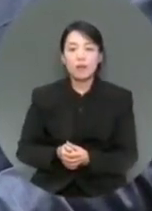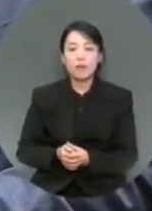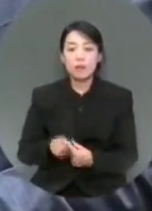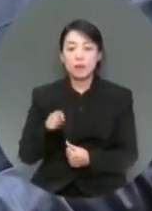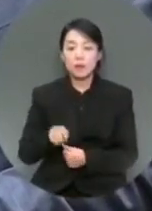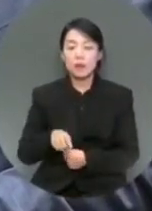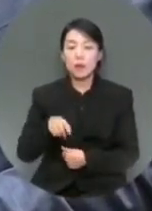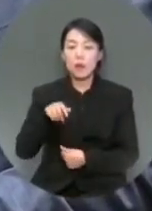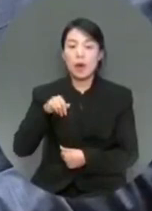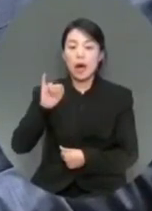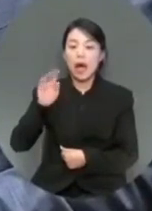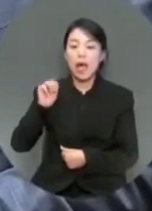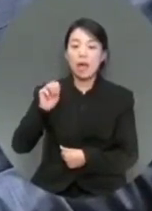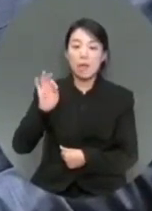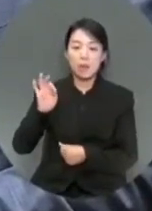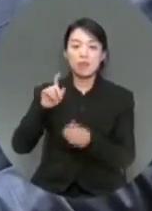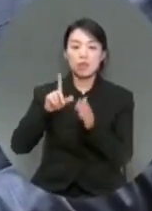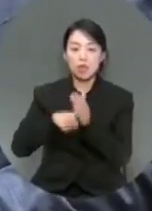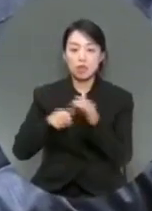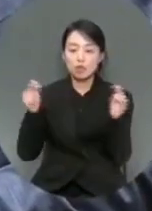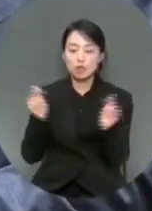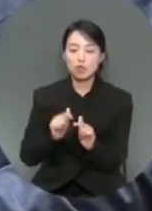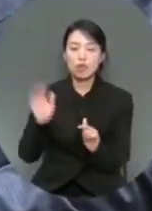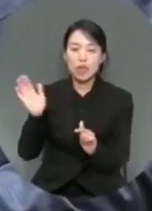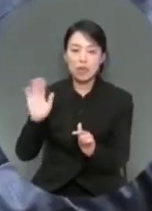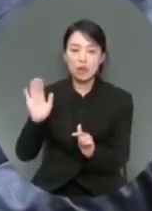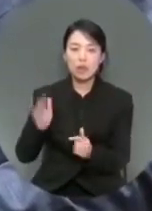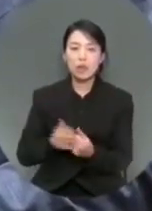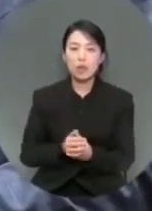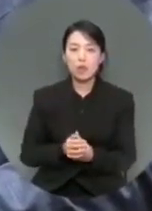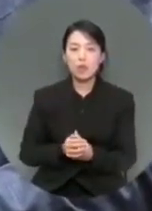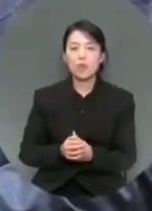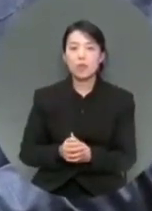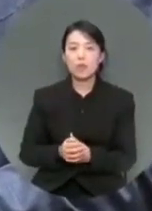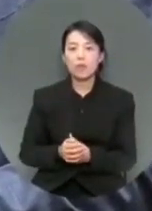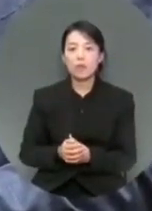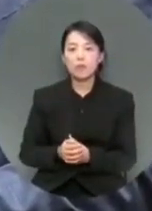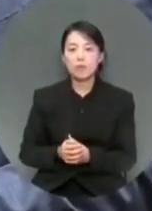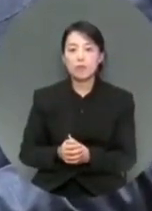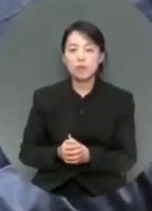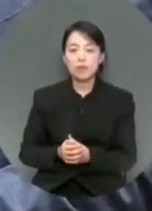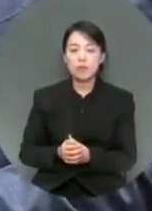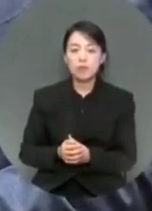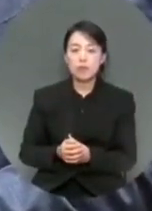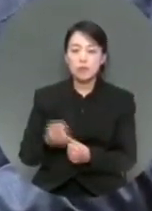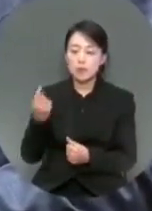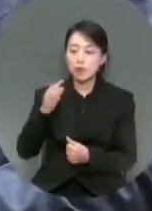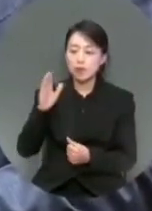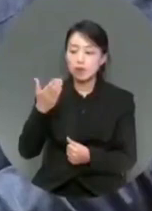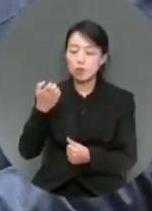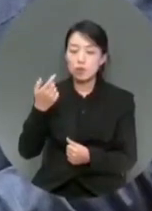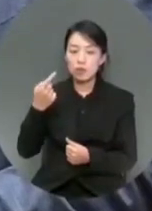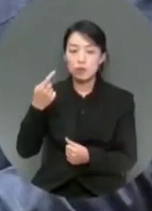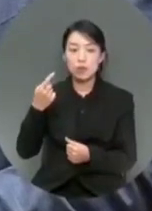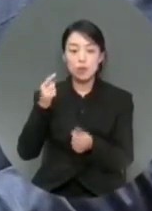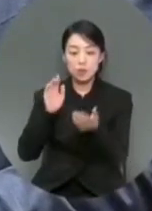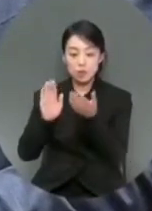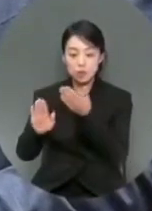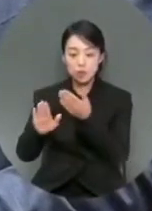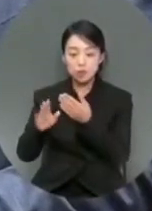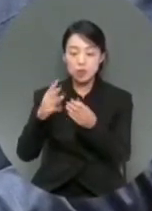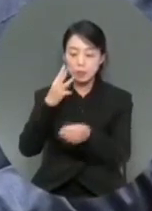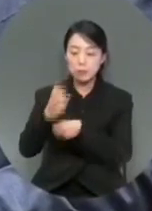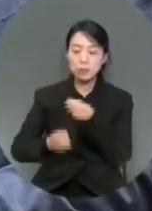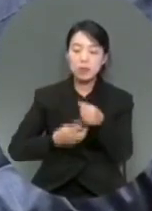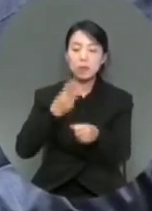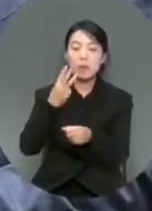IMF 때도 줄이지 않았고 이 예산이 삭감된 거 보니까 그 91년에 이후에 33년 만이시더라고. 그죠?